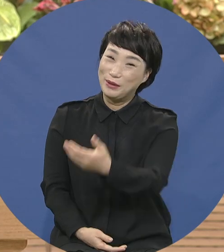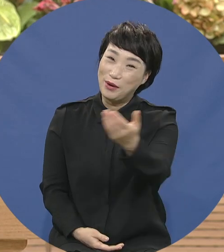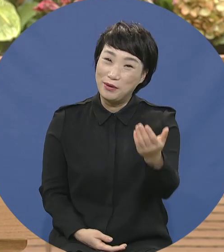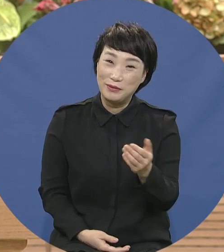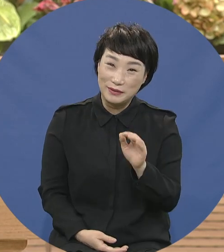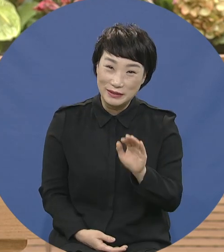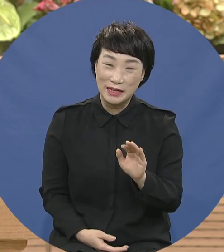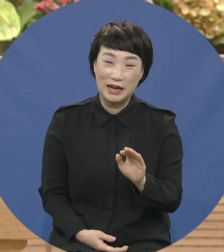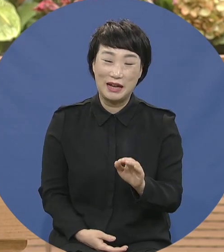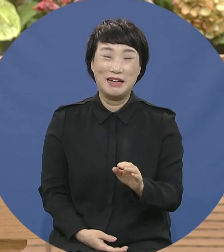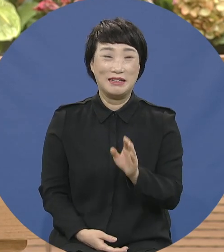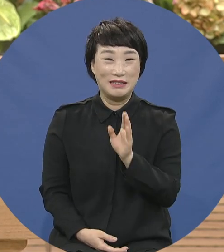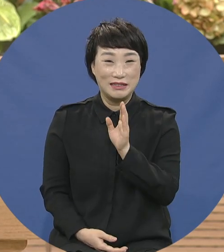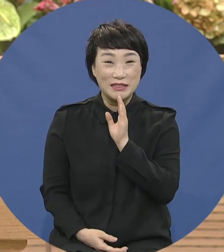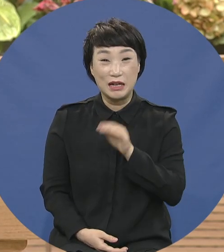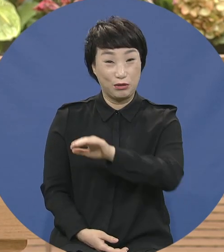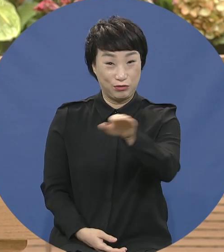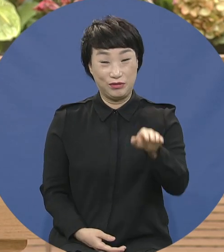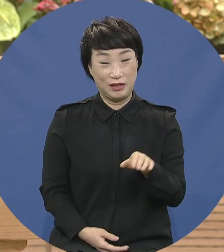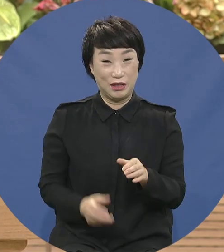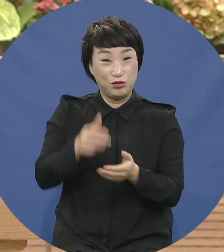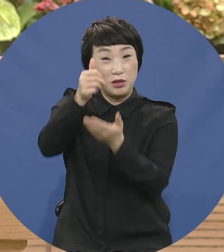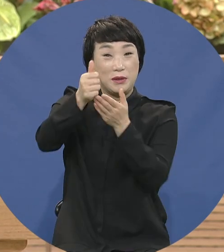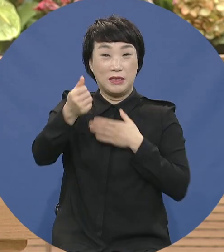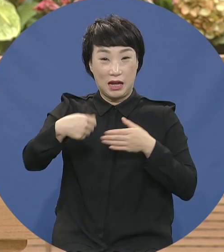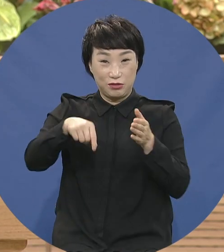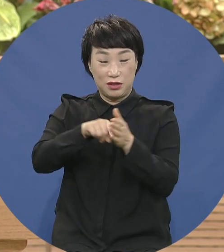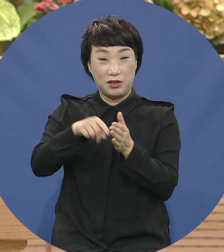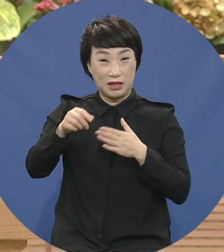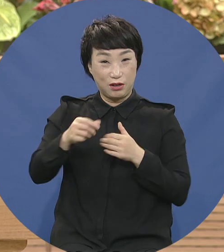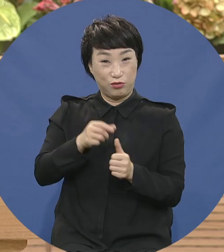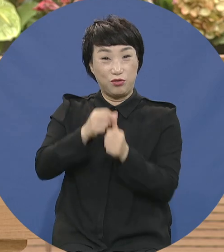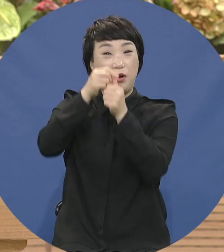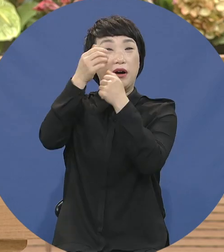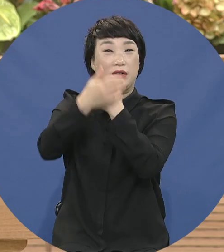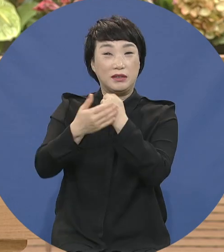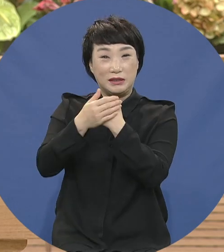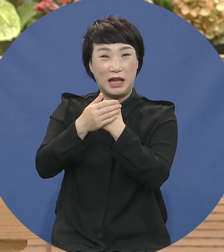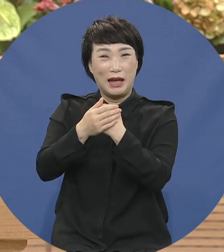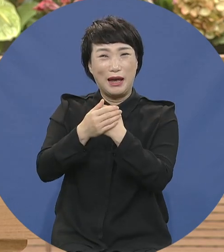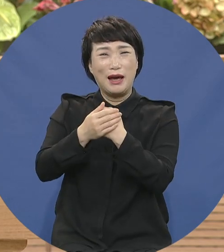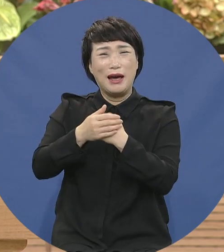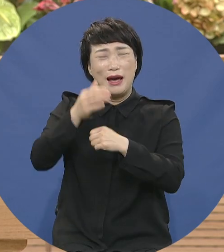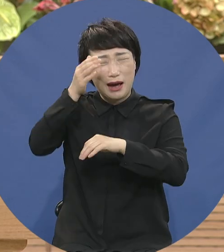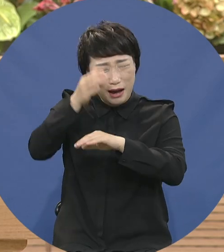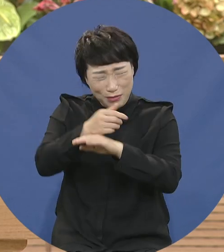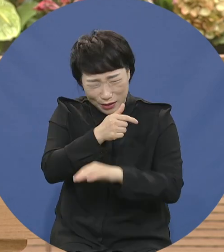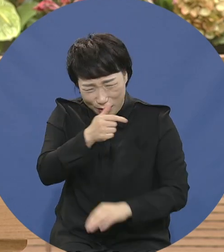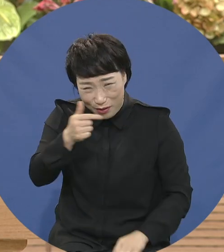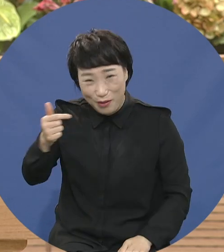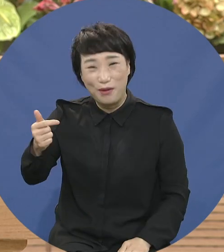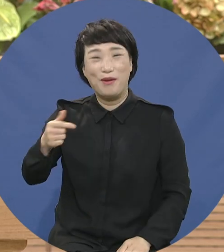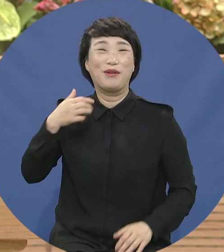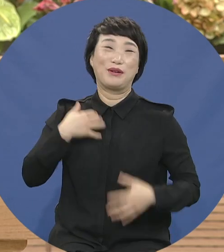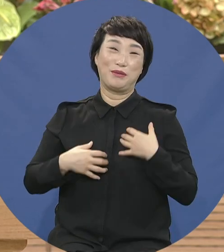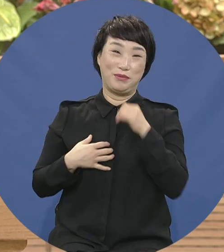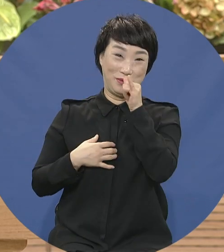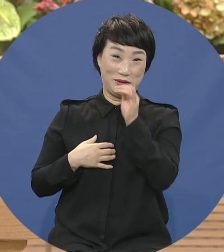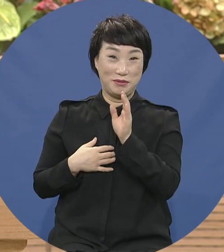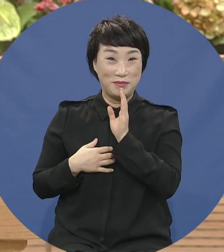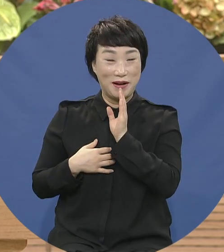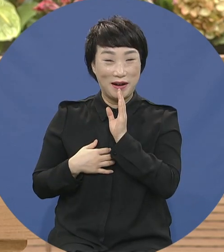여러분, 정말로 우리가 주님이 날 위해서 구원하신 은혜 너무 감사하고